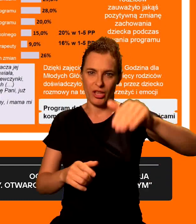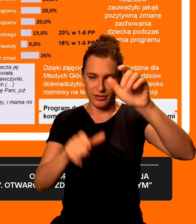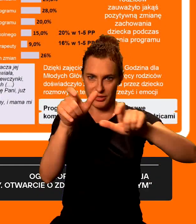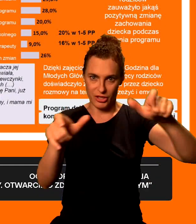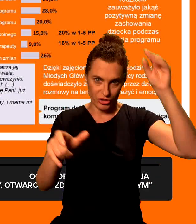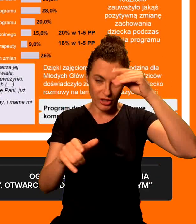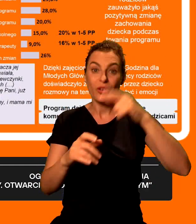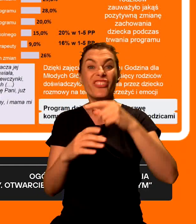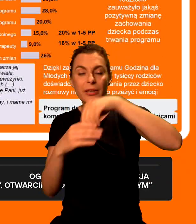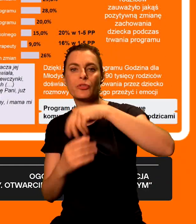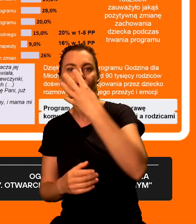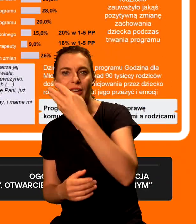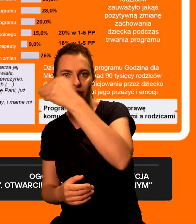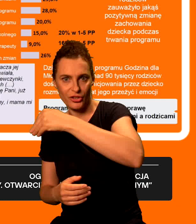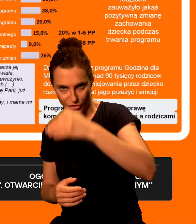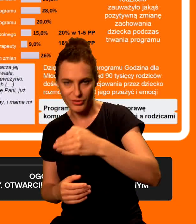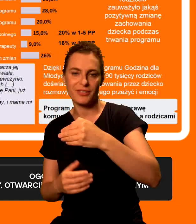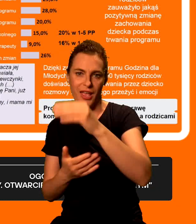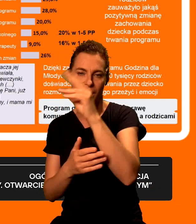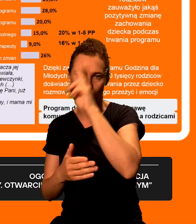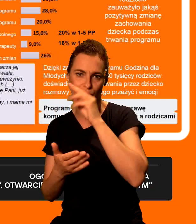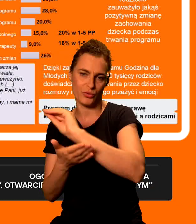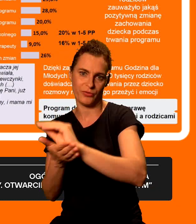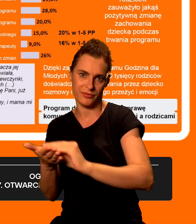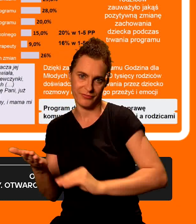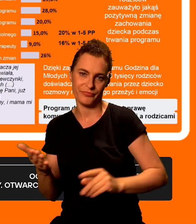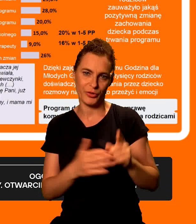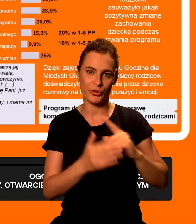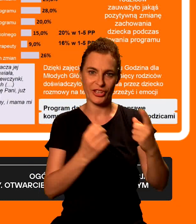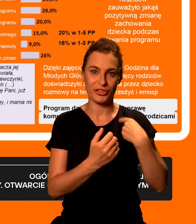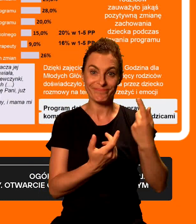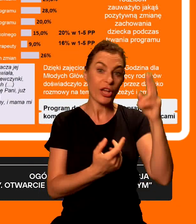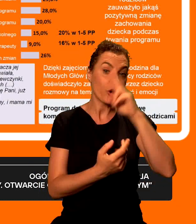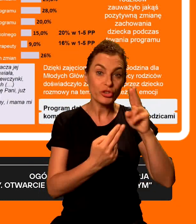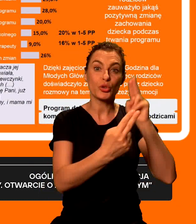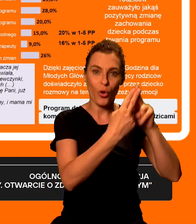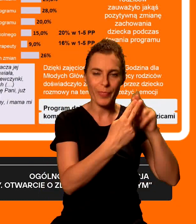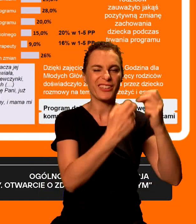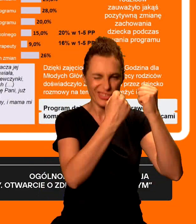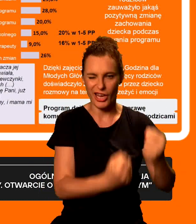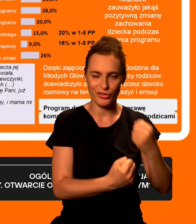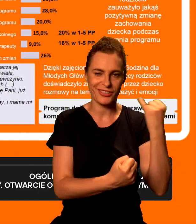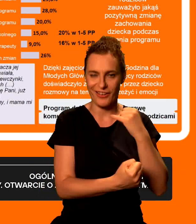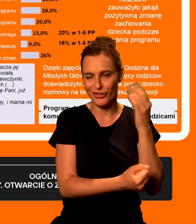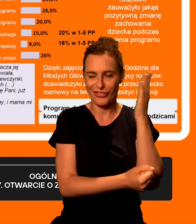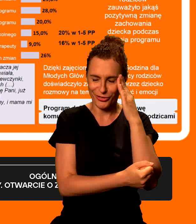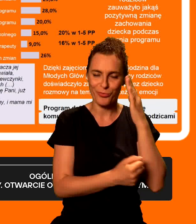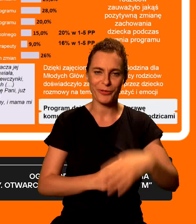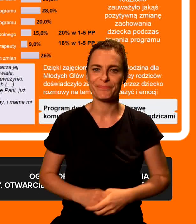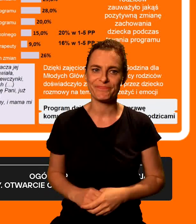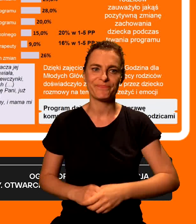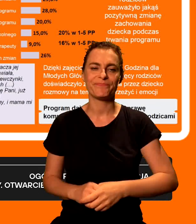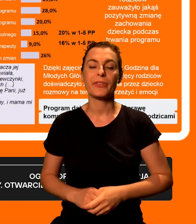4 tysiące rodziców wypełniło nam ankiety, tak? No to wiemy, że z rodzicami jest kontakt z rodzicami jest zawsze trudny, ale słuchajcie, to, co